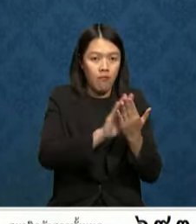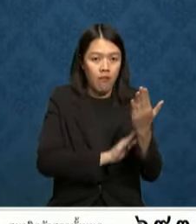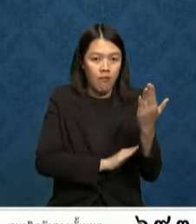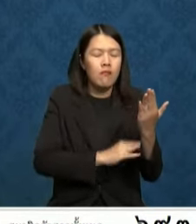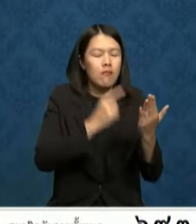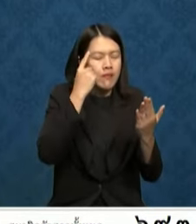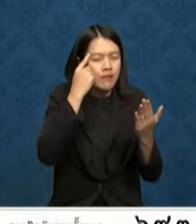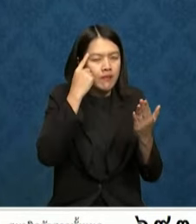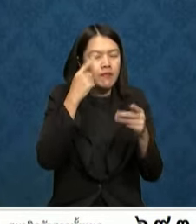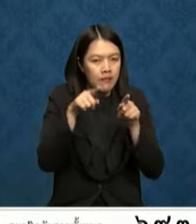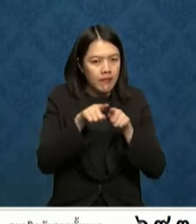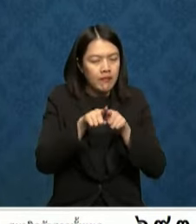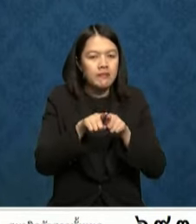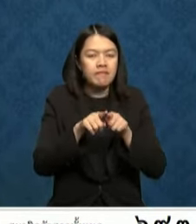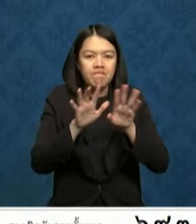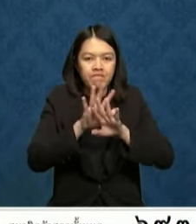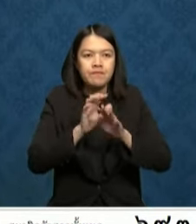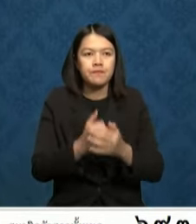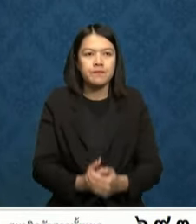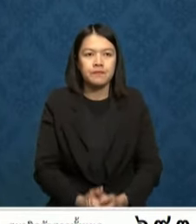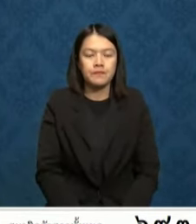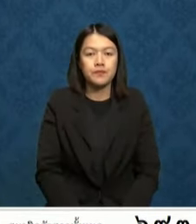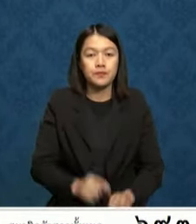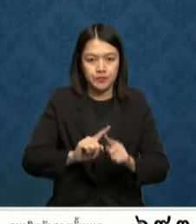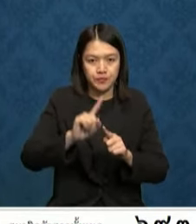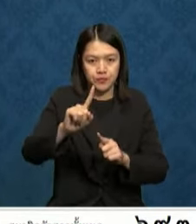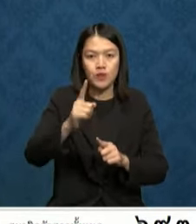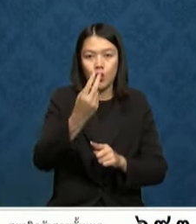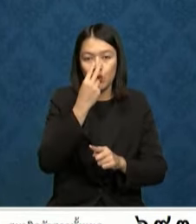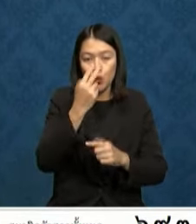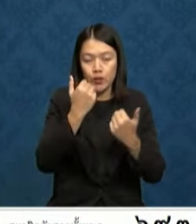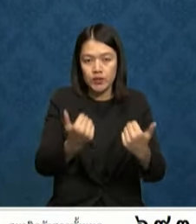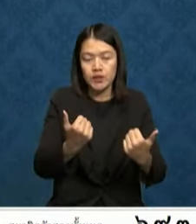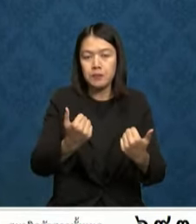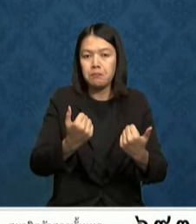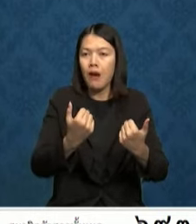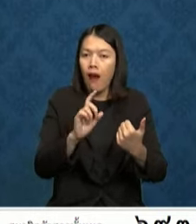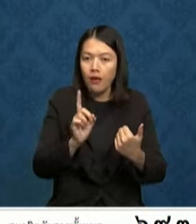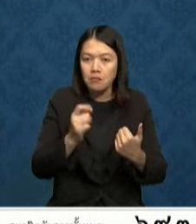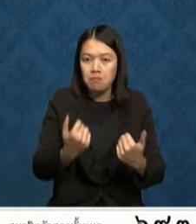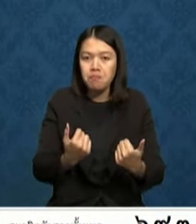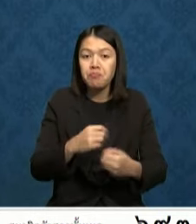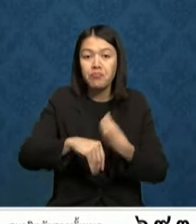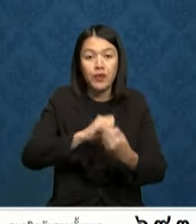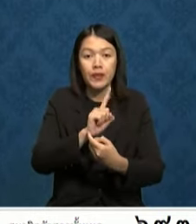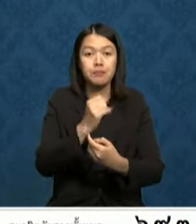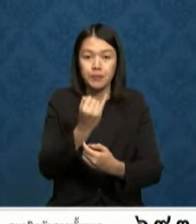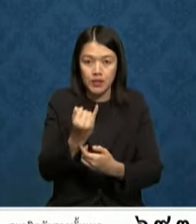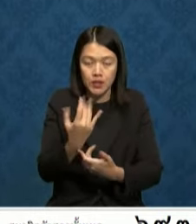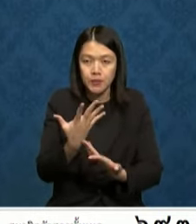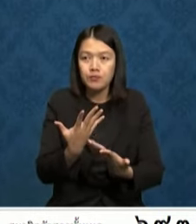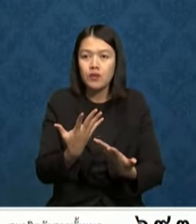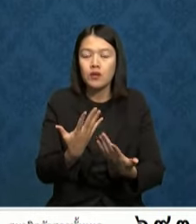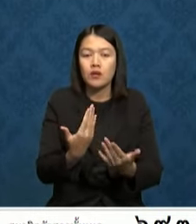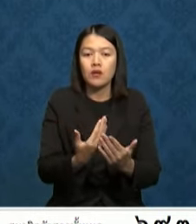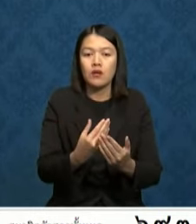จะคิดในแนวทางที่ใกล้เคียงกันอันที่ 1ท่านก็คงต้องดูว่าวันนี้เกิดอะไรขึ้นครับเศรษฐกิจไม่ดีตามมา